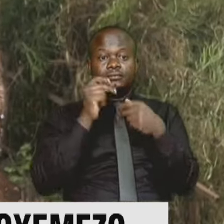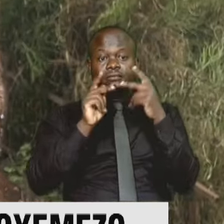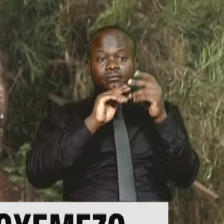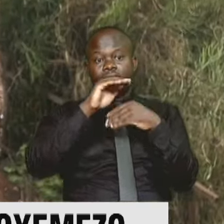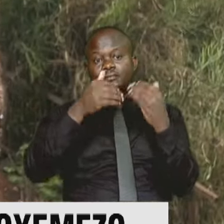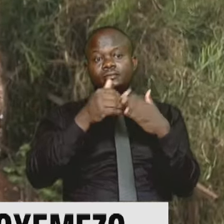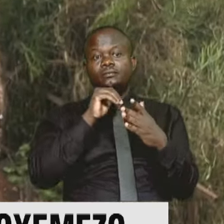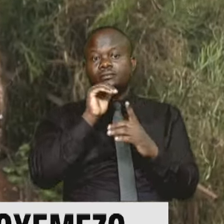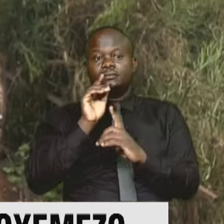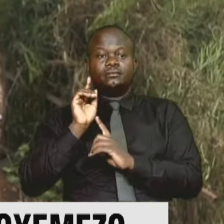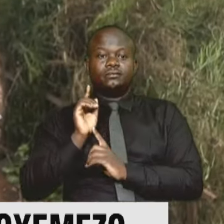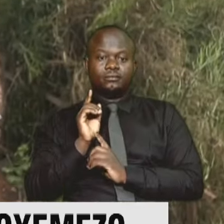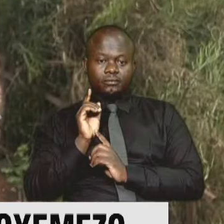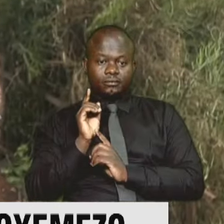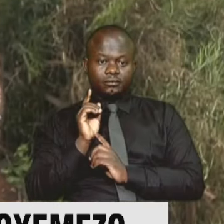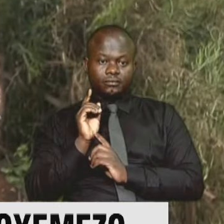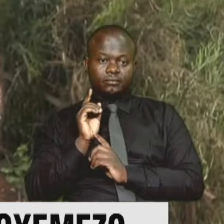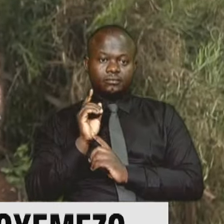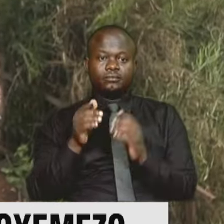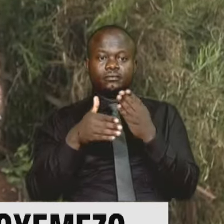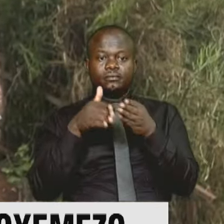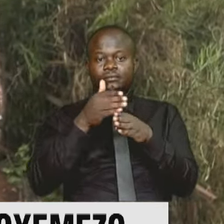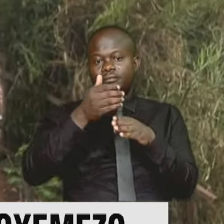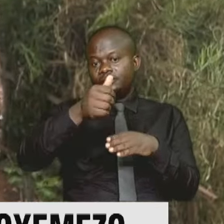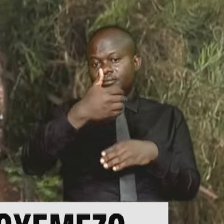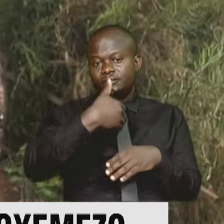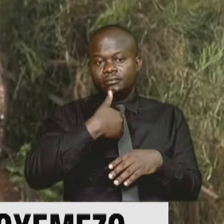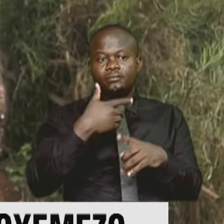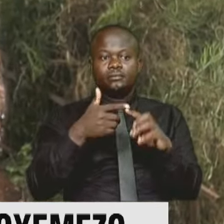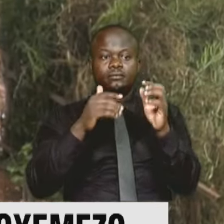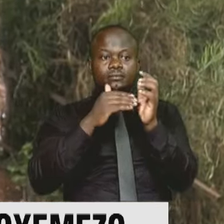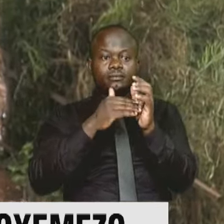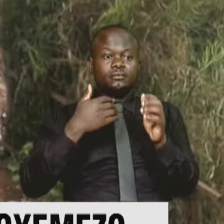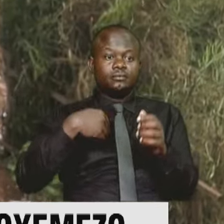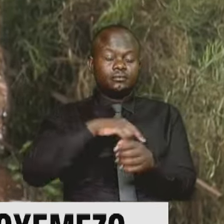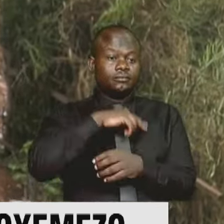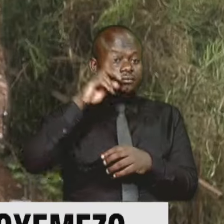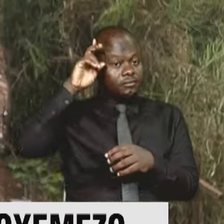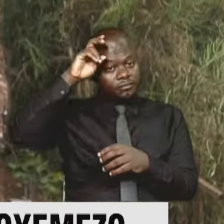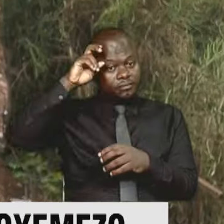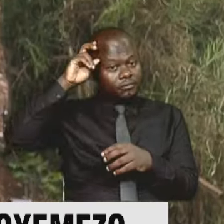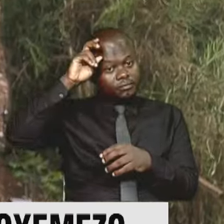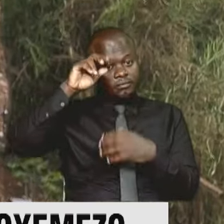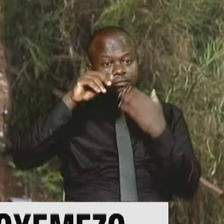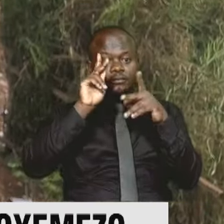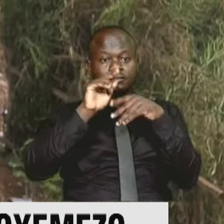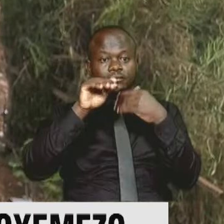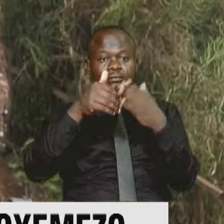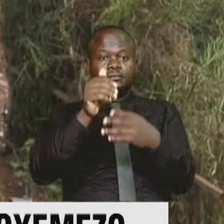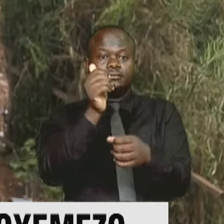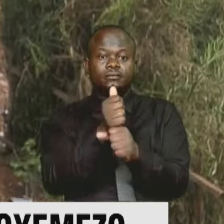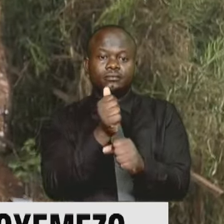nta mutekano w'imyubakire yabo baba bafite. Numva ko icyo gihe